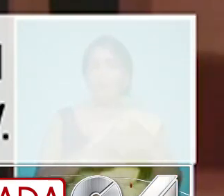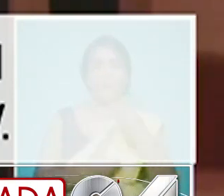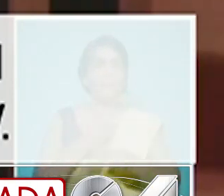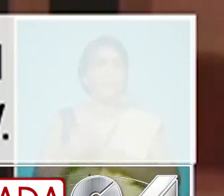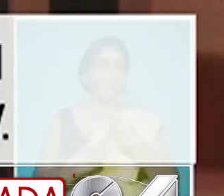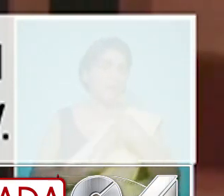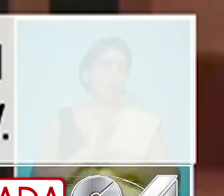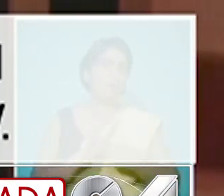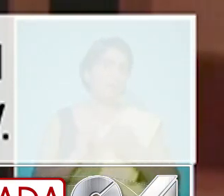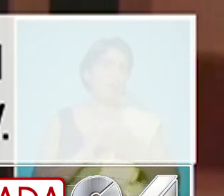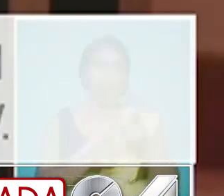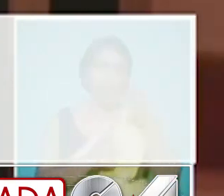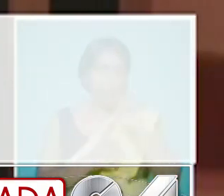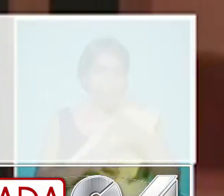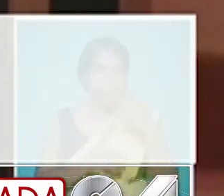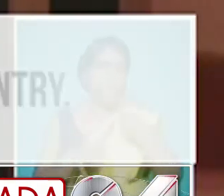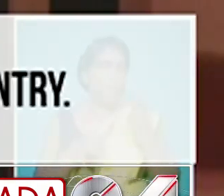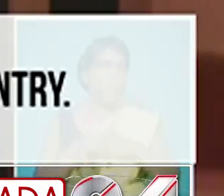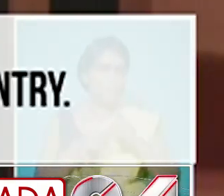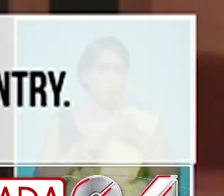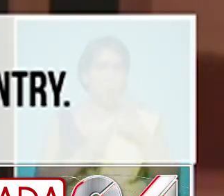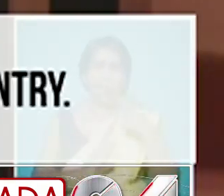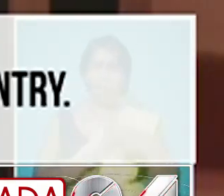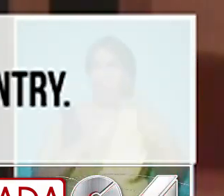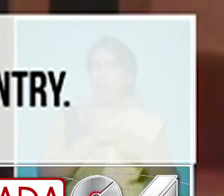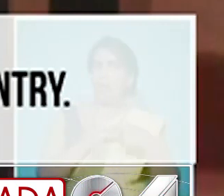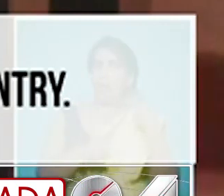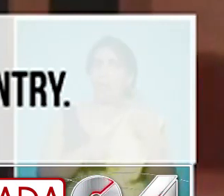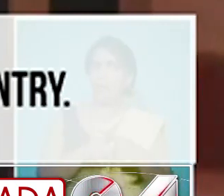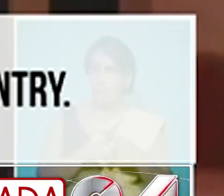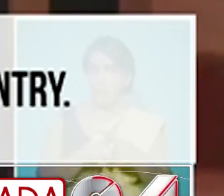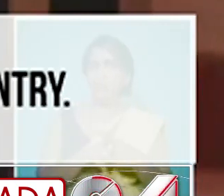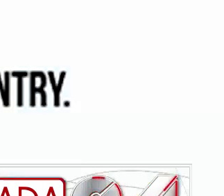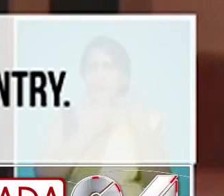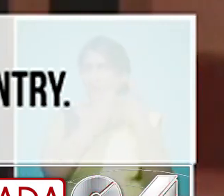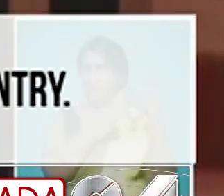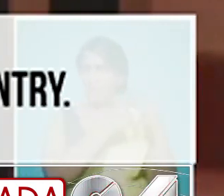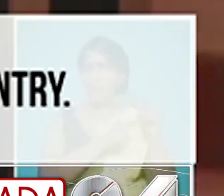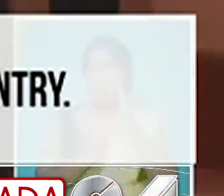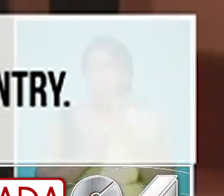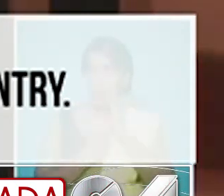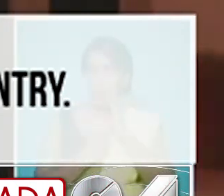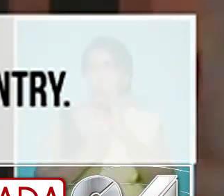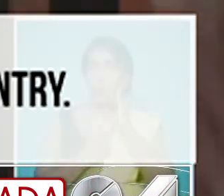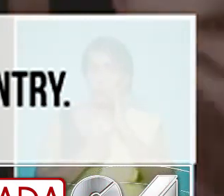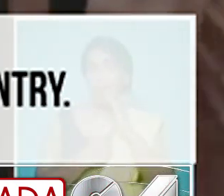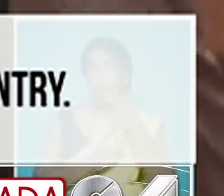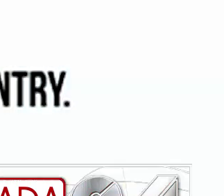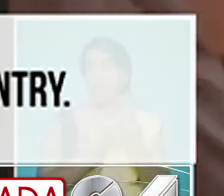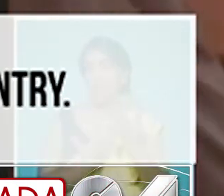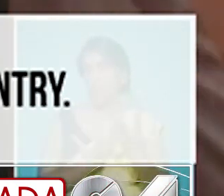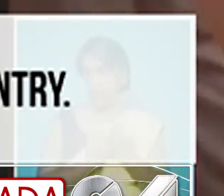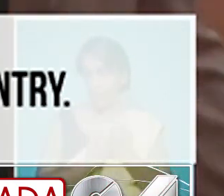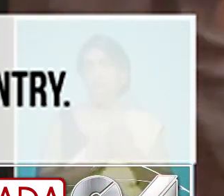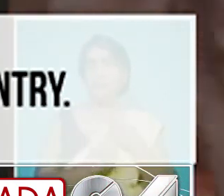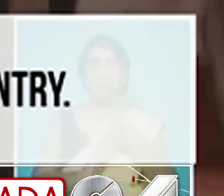අපේ රට තුළ වර්ධනය වේවි කියලා. ප්‍රශ්නයක් ඇහුවා රටේ අනිකුත් බදු විවිධාකාර විදිහට වැඩ කරද්දී ඇයි මේක විතරක් දේශ ආයෝජන අවශ්‍යතාවයක්